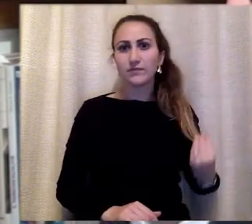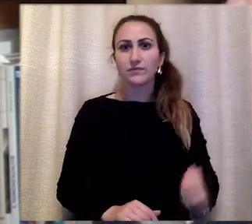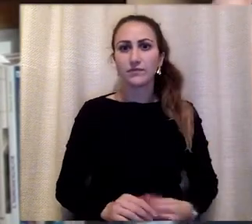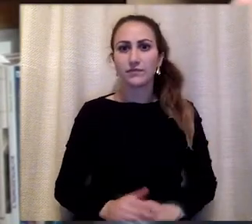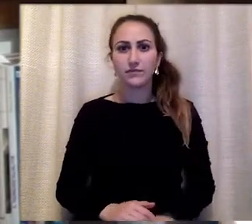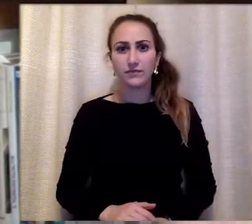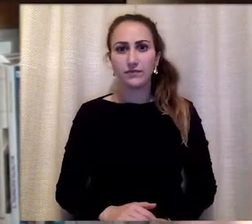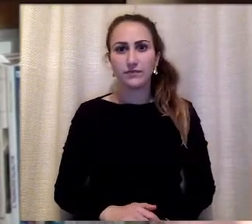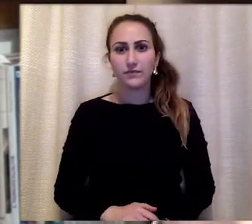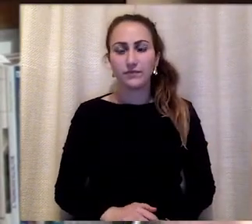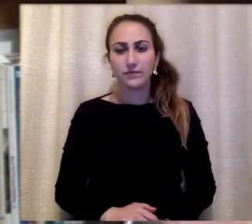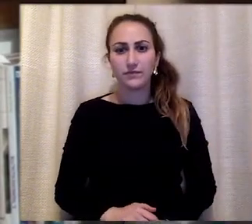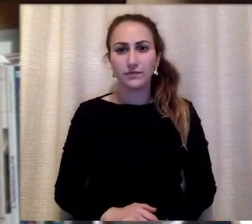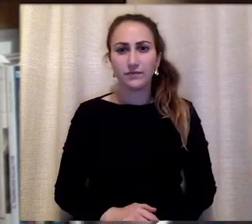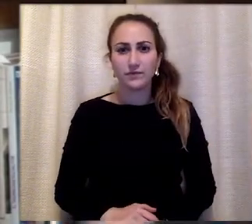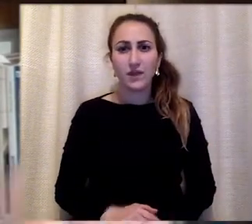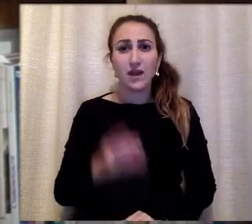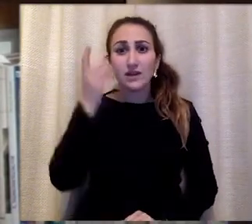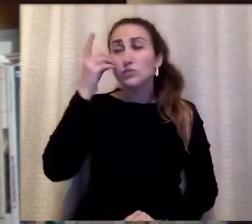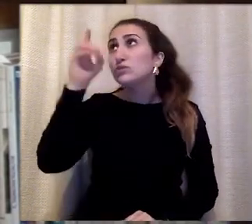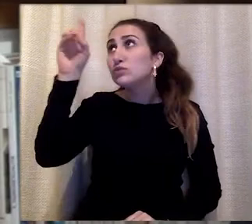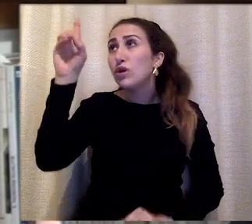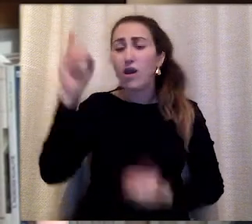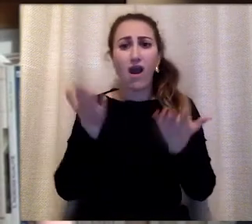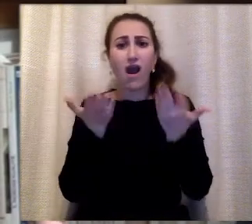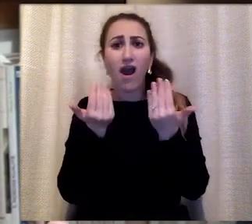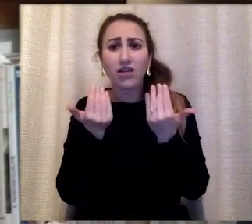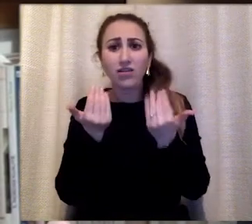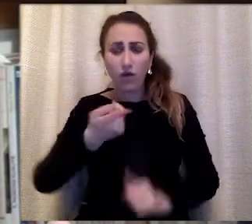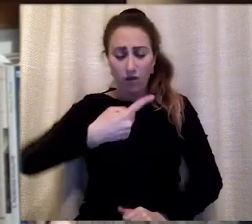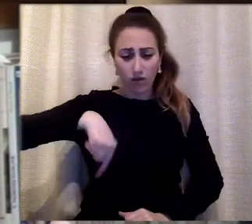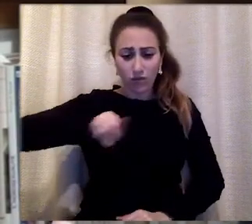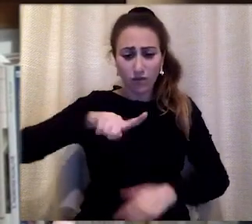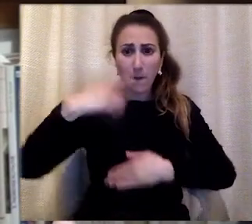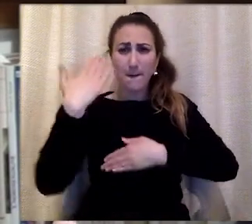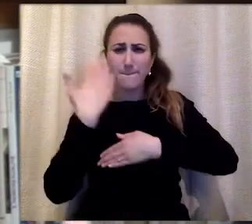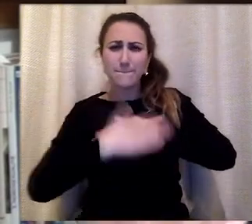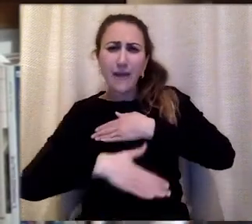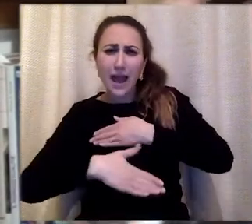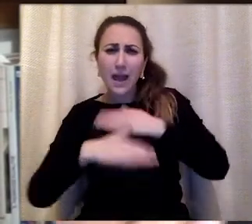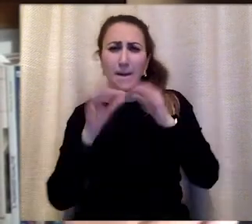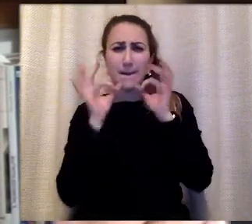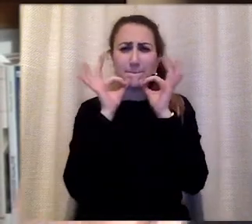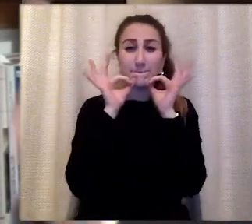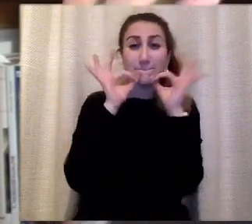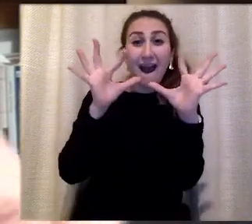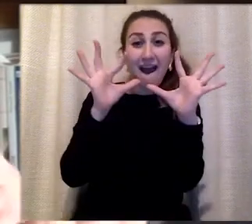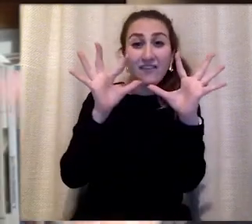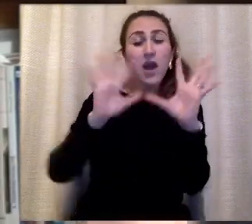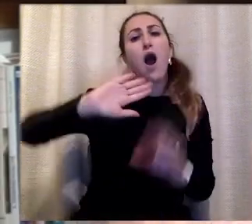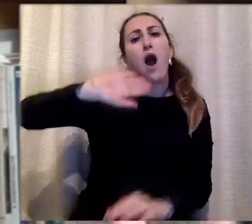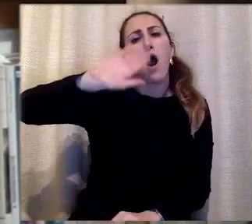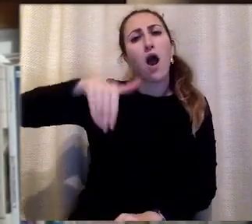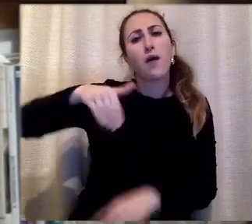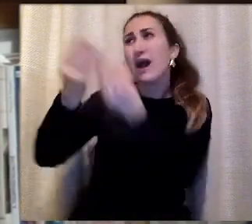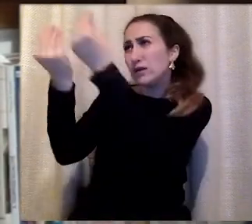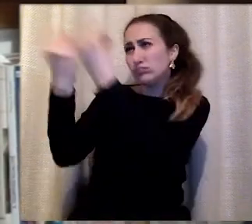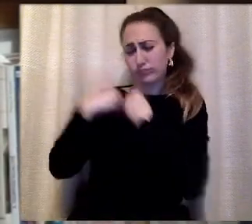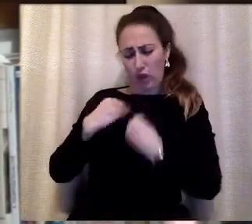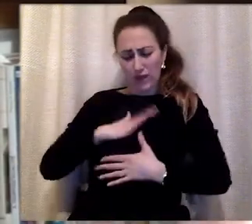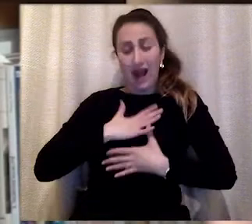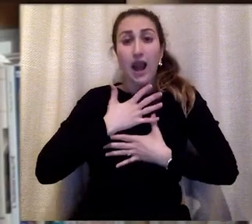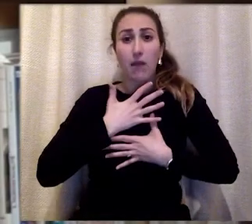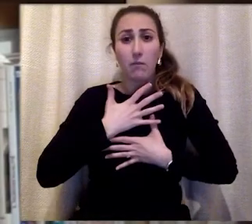soyons prêts ou soyons parfaits pour nous donner cet amour. Il l'offre même à des